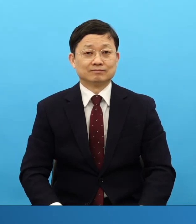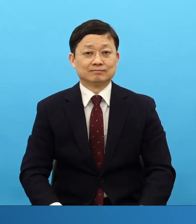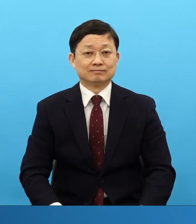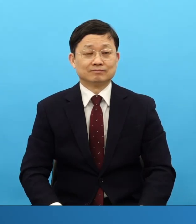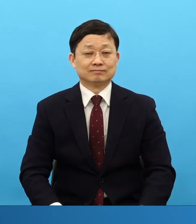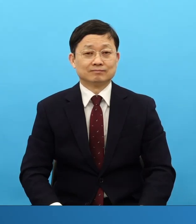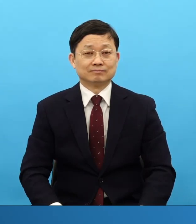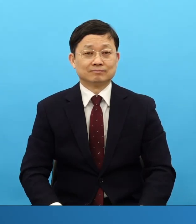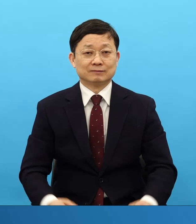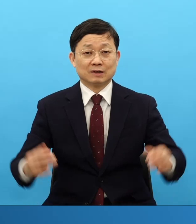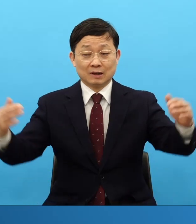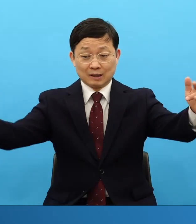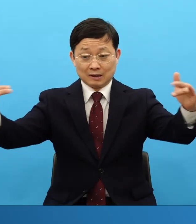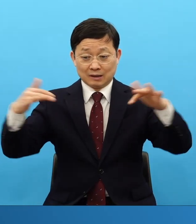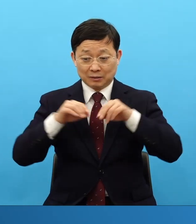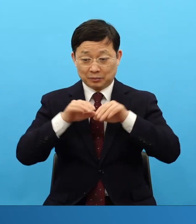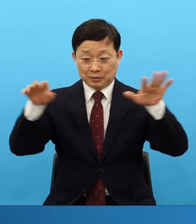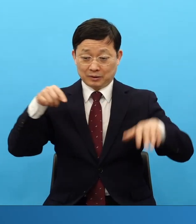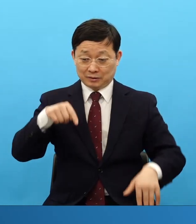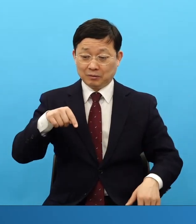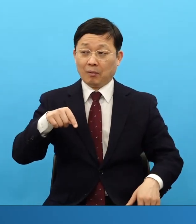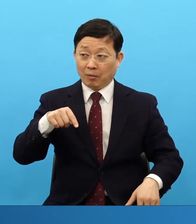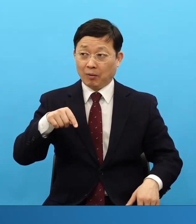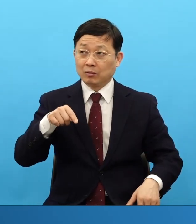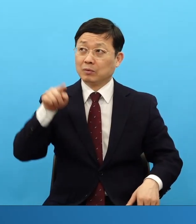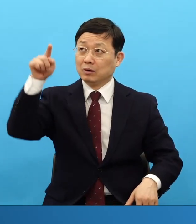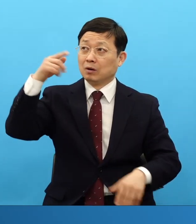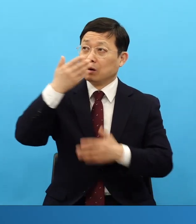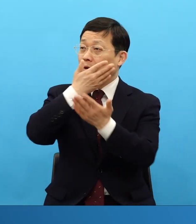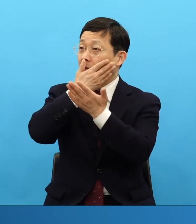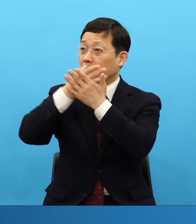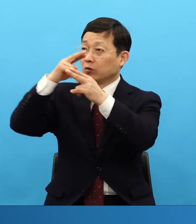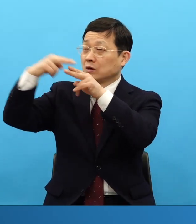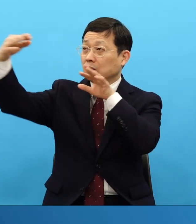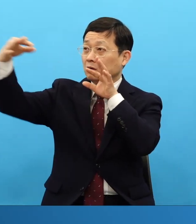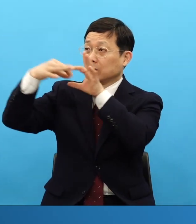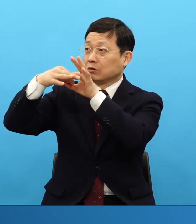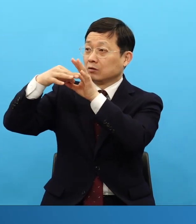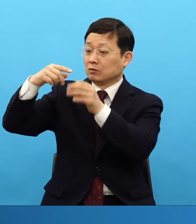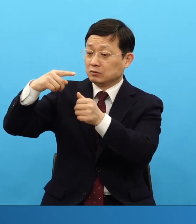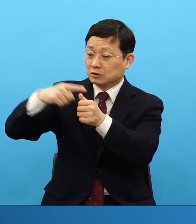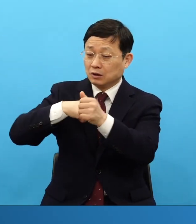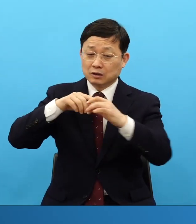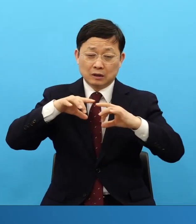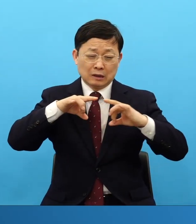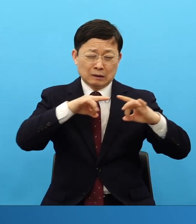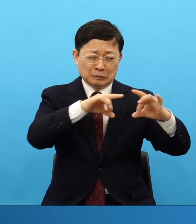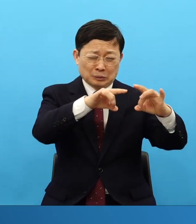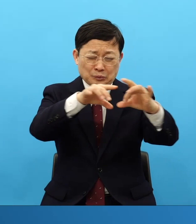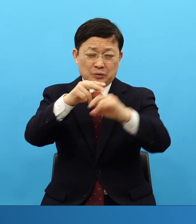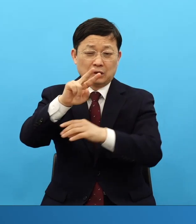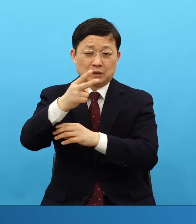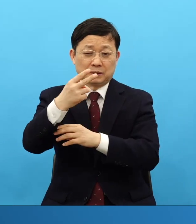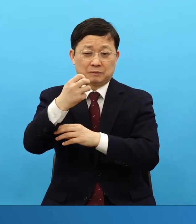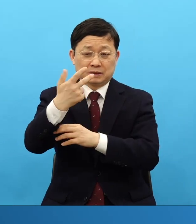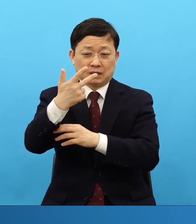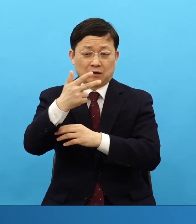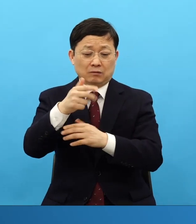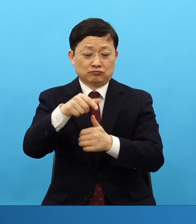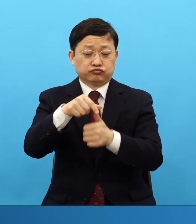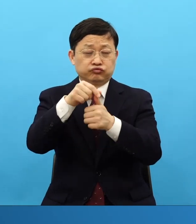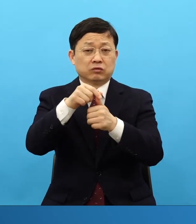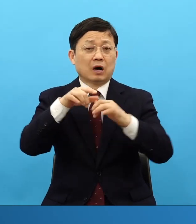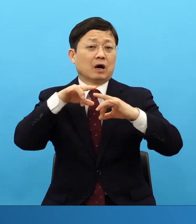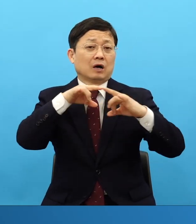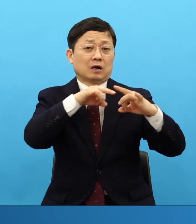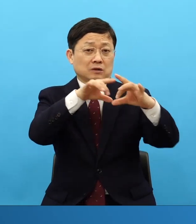있는 안테나가 돼요. And because this platform is from the throne, it becomes the antenna to share to the rest of the world. 여러분이